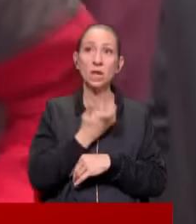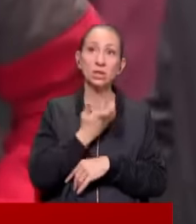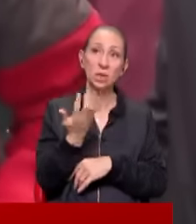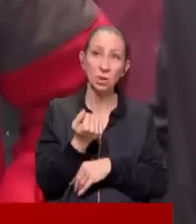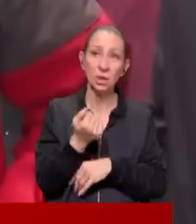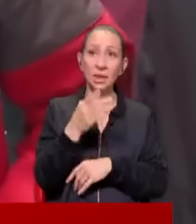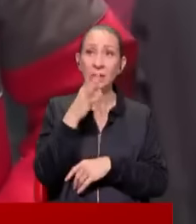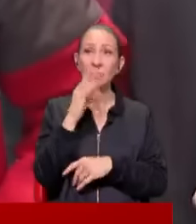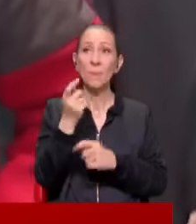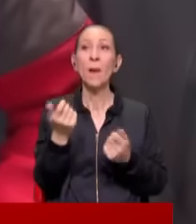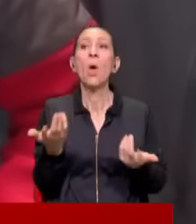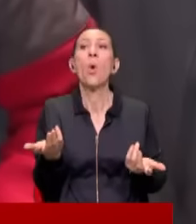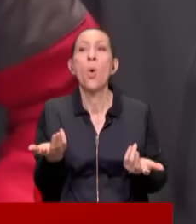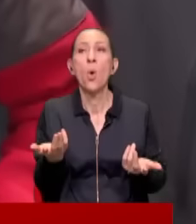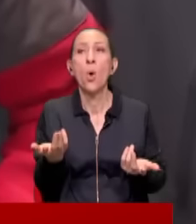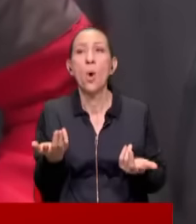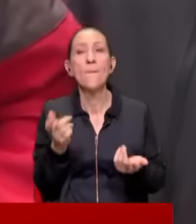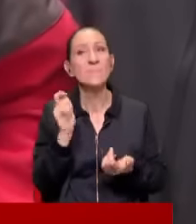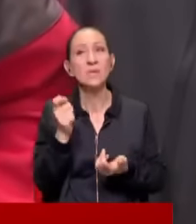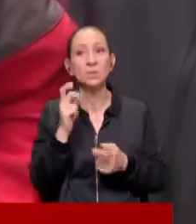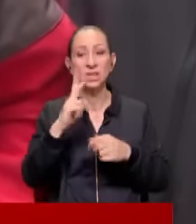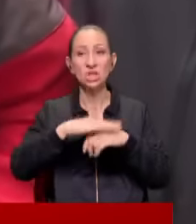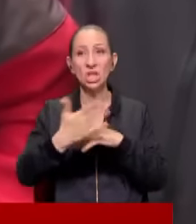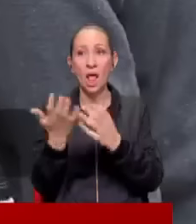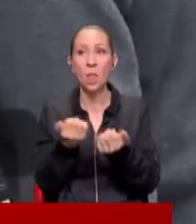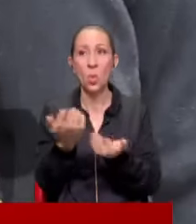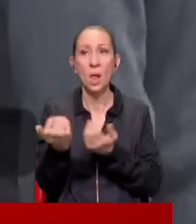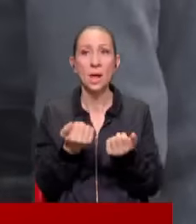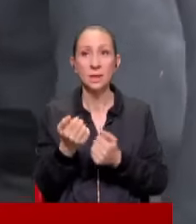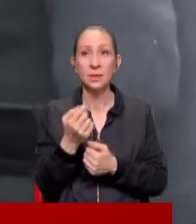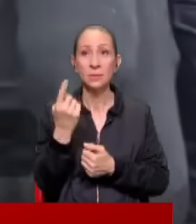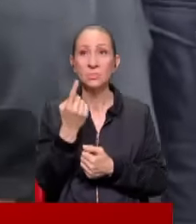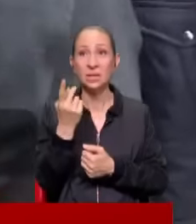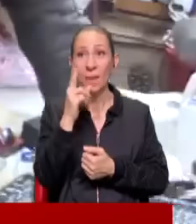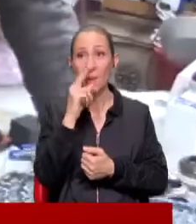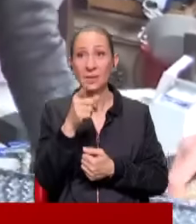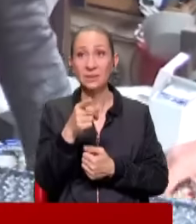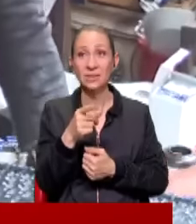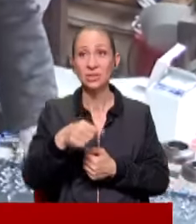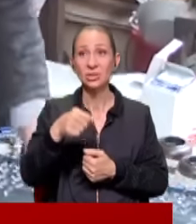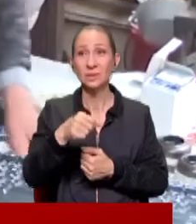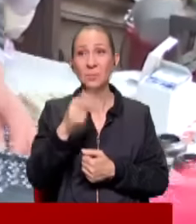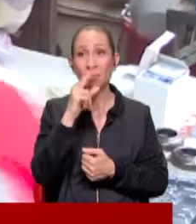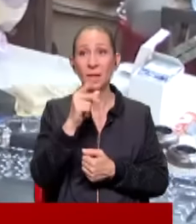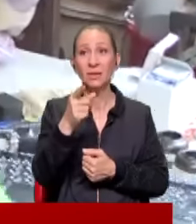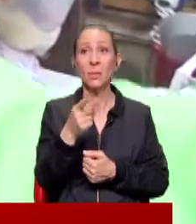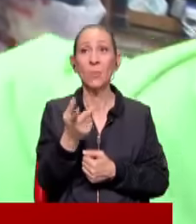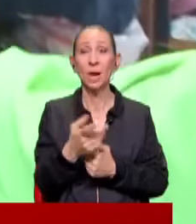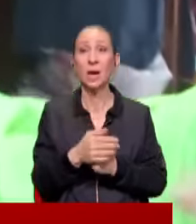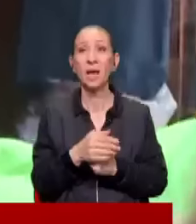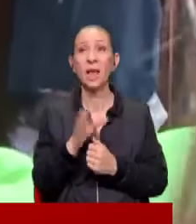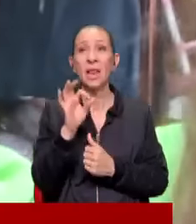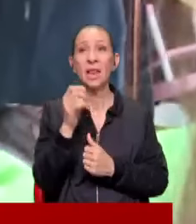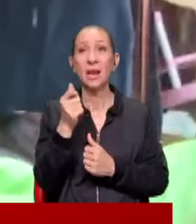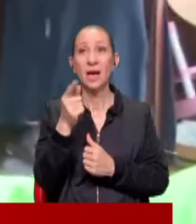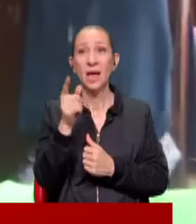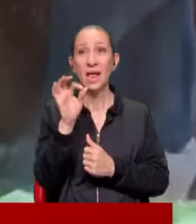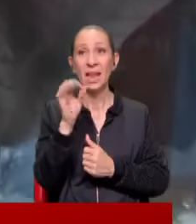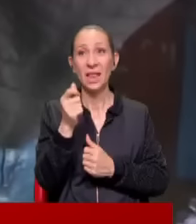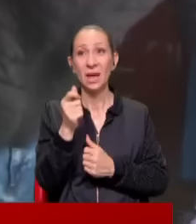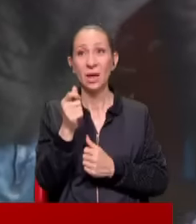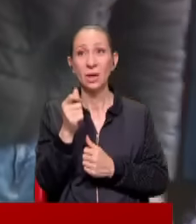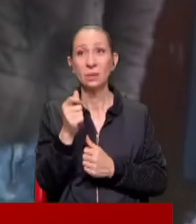alıyor. Kimse de doğru düzgün para olmadığı için mecbur ikinci ele yönelirler. Bir şey daha mı beğendiniz? Çantayı beğendim de. 50 lira fiyat var, 50